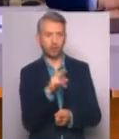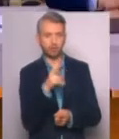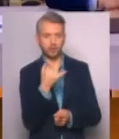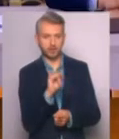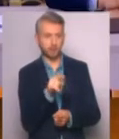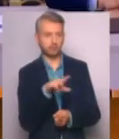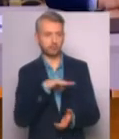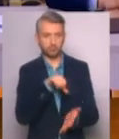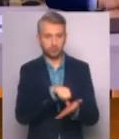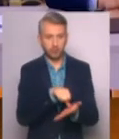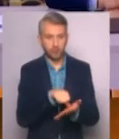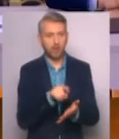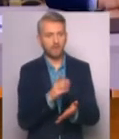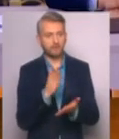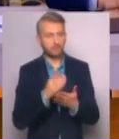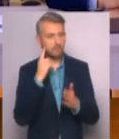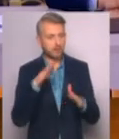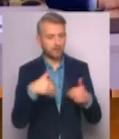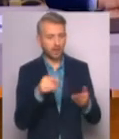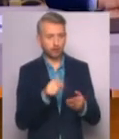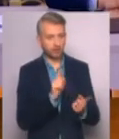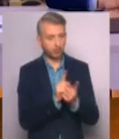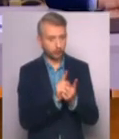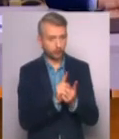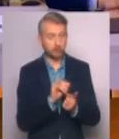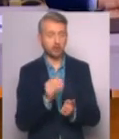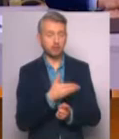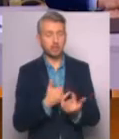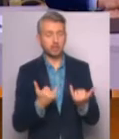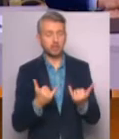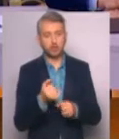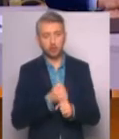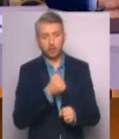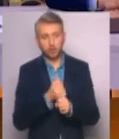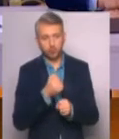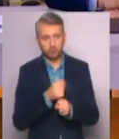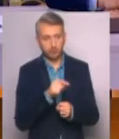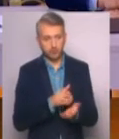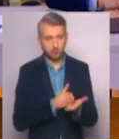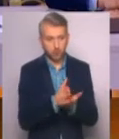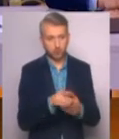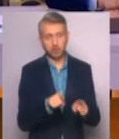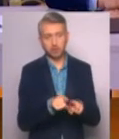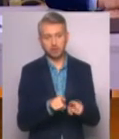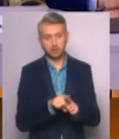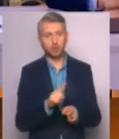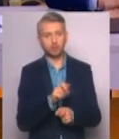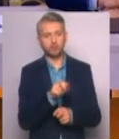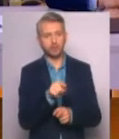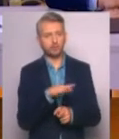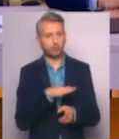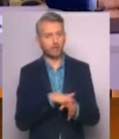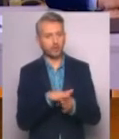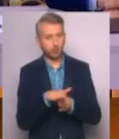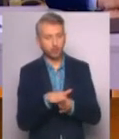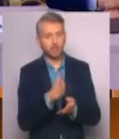він, і він є ініціатором цієї зустрічі. І ми зараз опрацюємо якраз цей маршрут так само, для того, щоб він був реалізований. Для